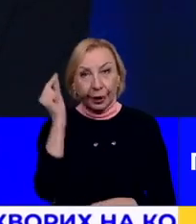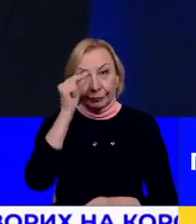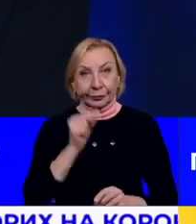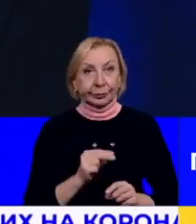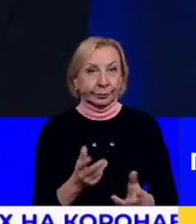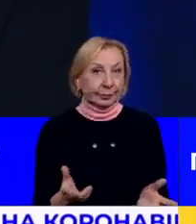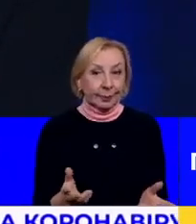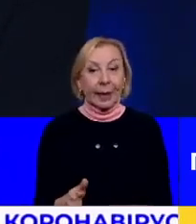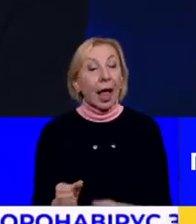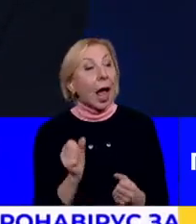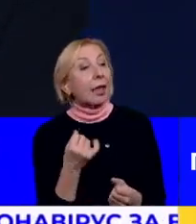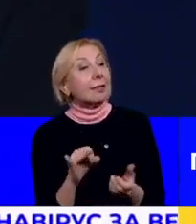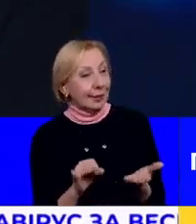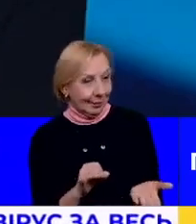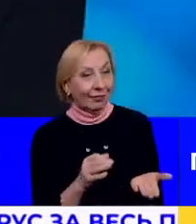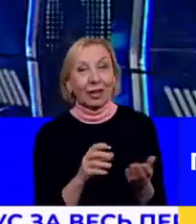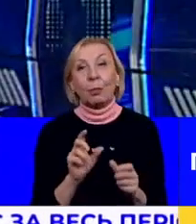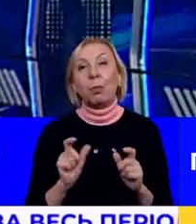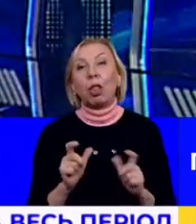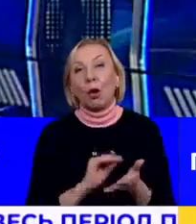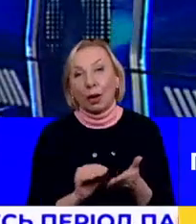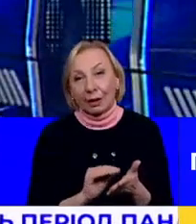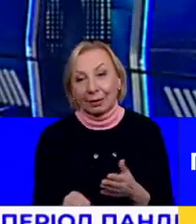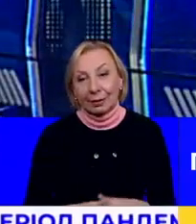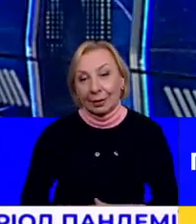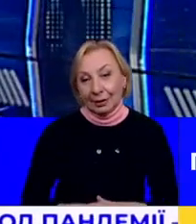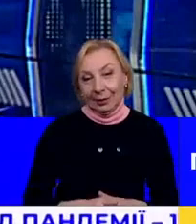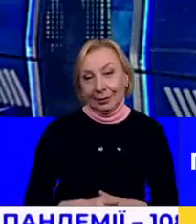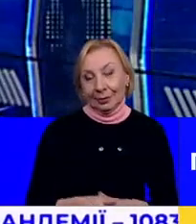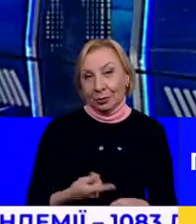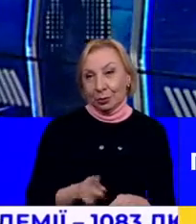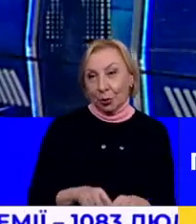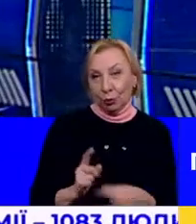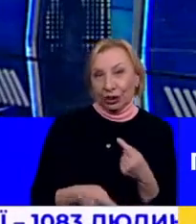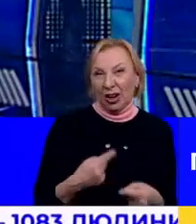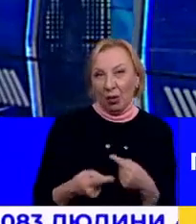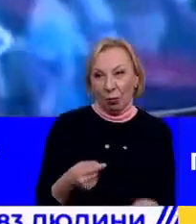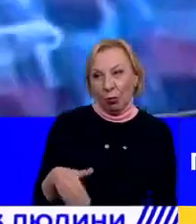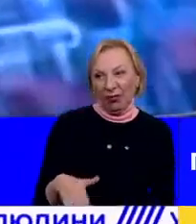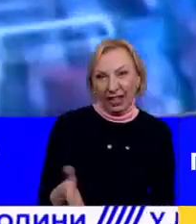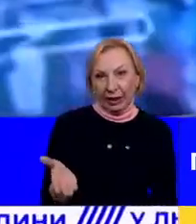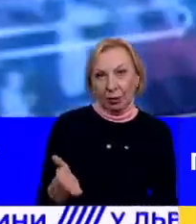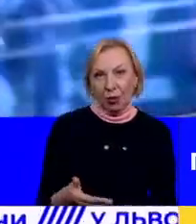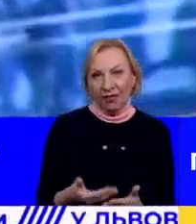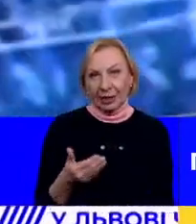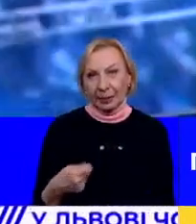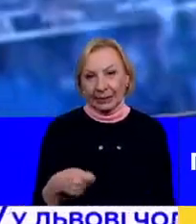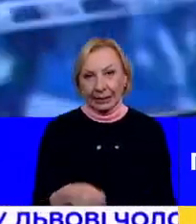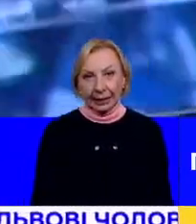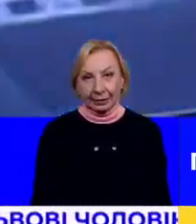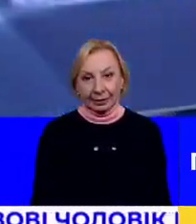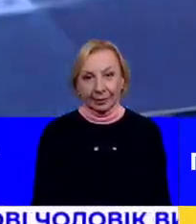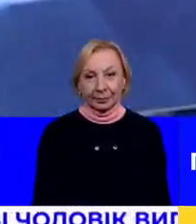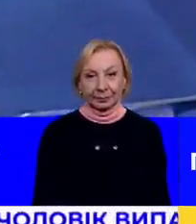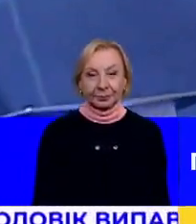Андрію, ви як блогер можете дати оцінку ось цьому черговому відео, так, від президента? Ми вже думали, їх не буде, тому що аудіо з'явилися, а